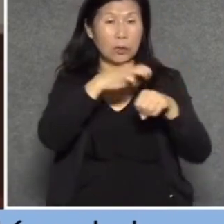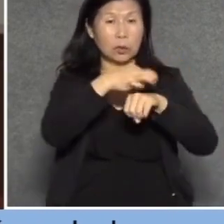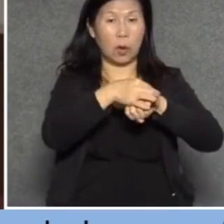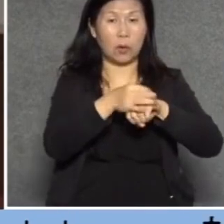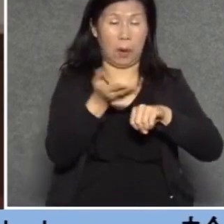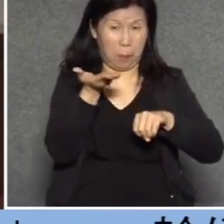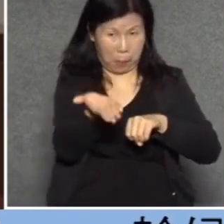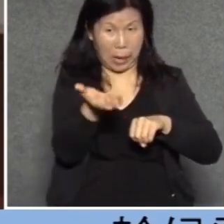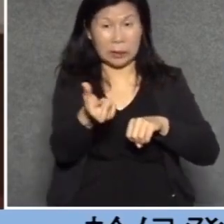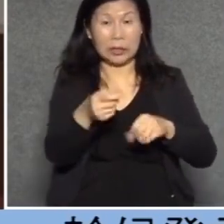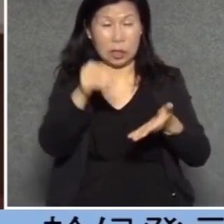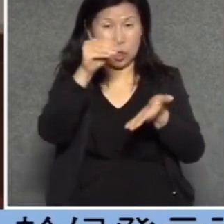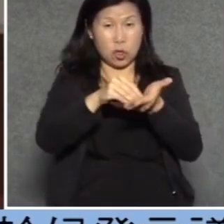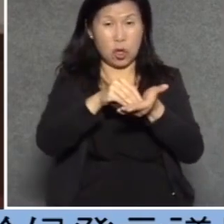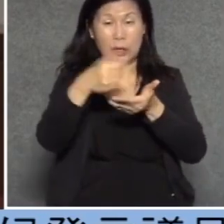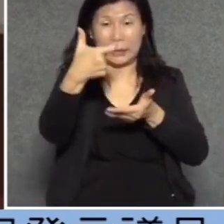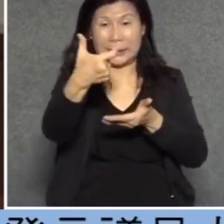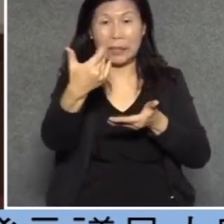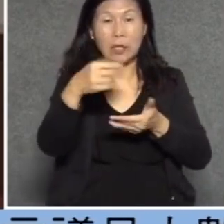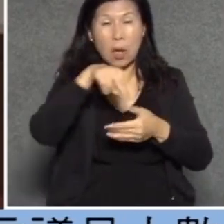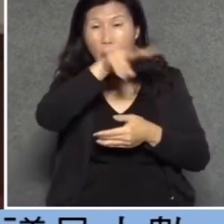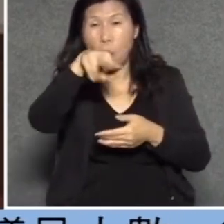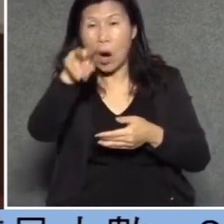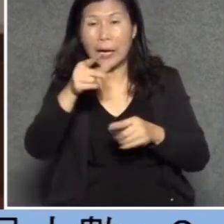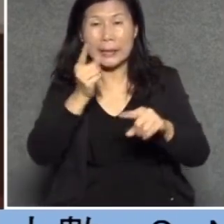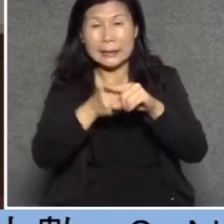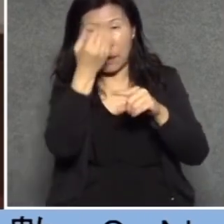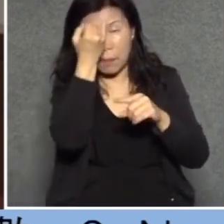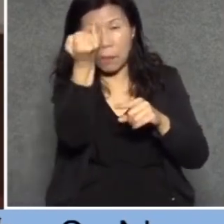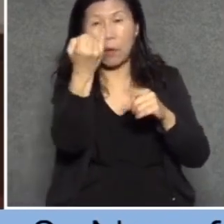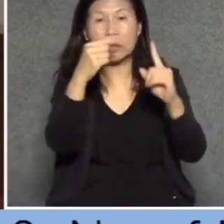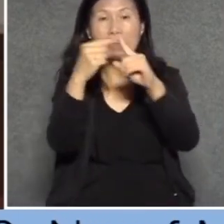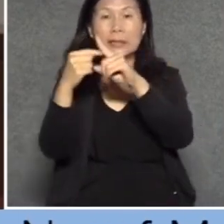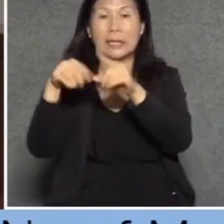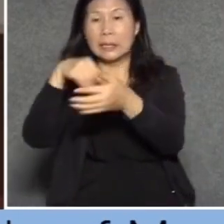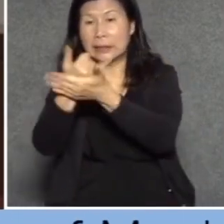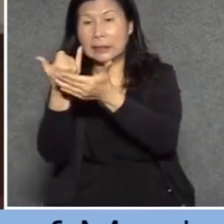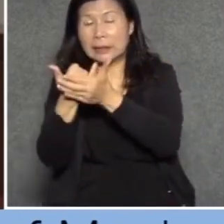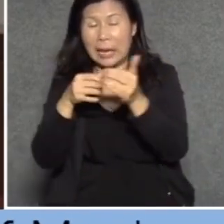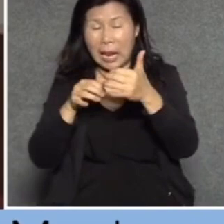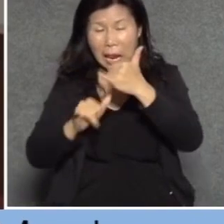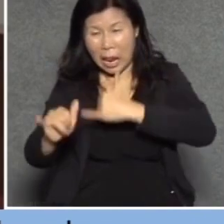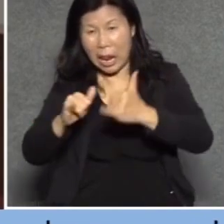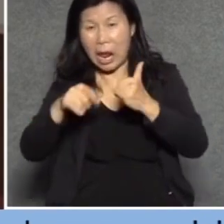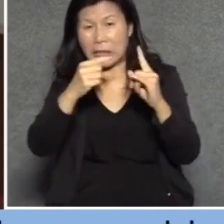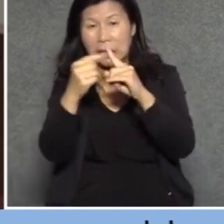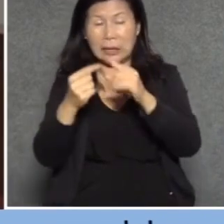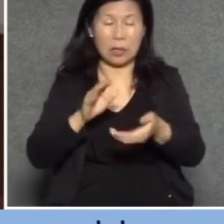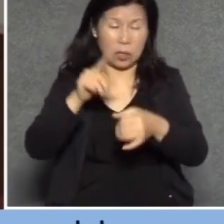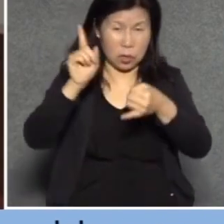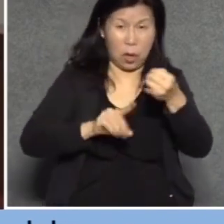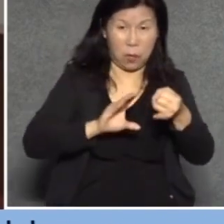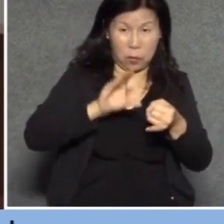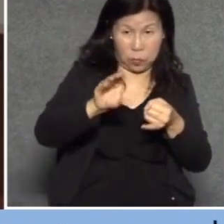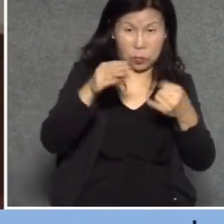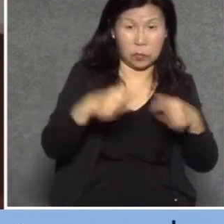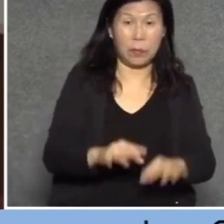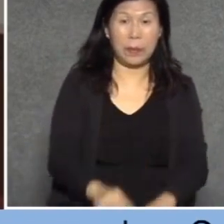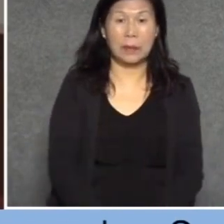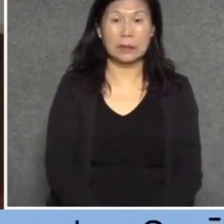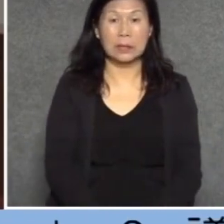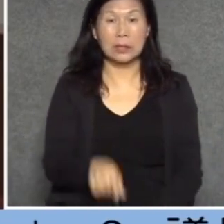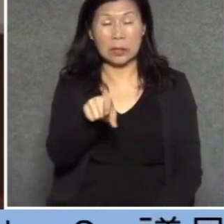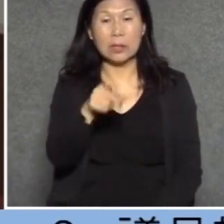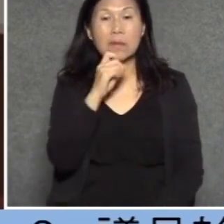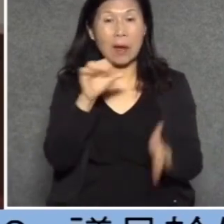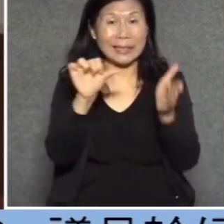咗個金額出嚟，仲要揾佢啲受害者嘅家屬啲遺屬嚟賠錢俾佢嘅 ，OK？ 佢哋都唔夠膽叫呢啲叫